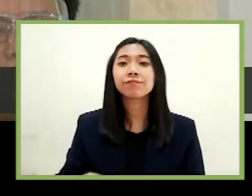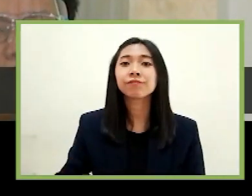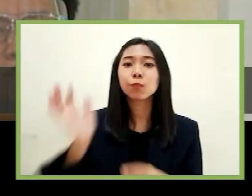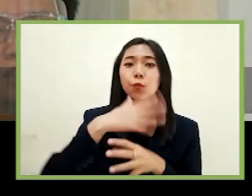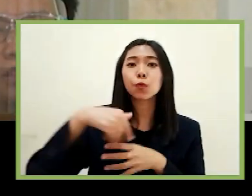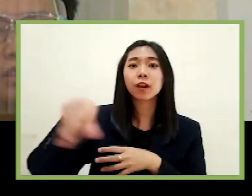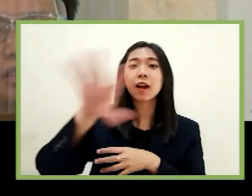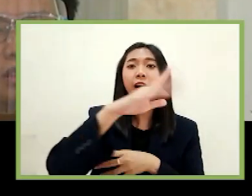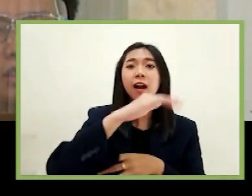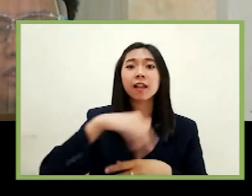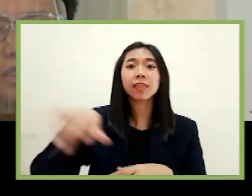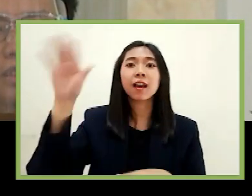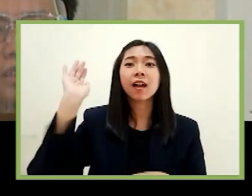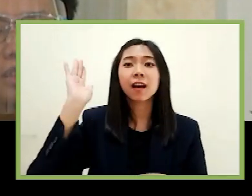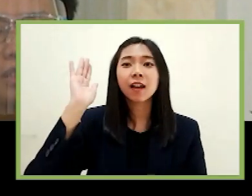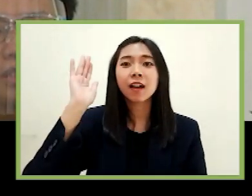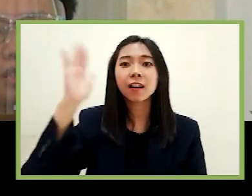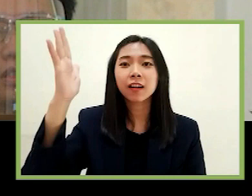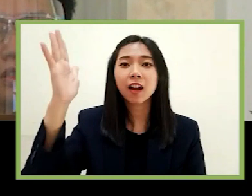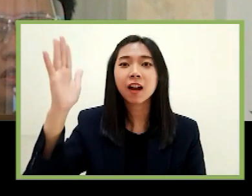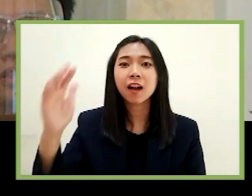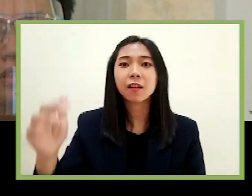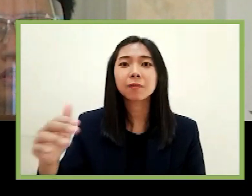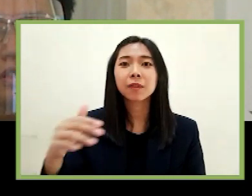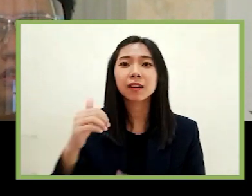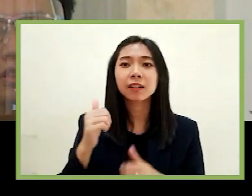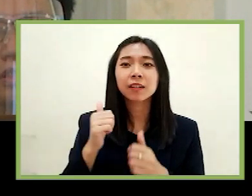kau Burhan akan